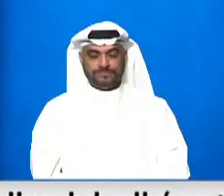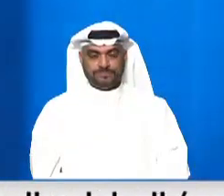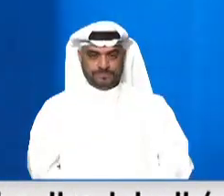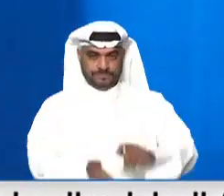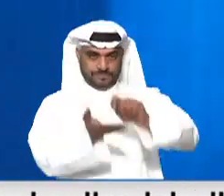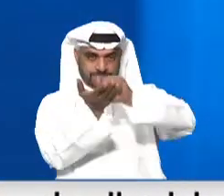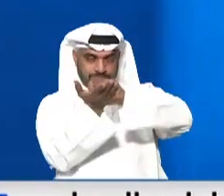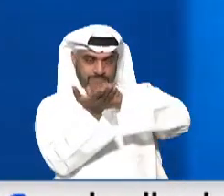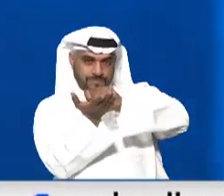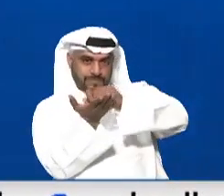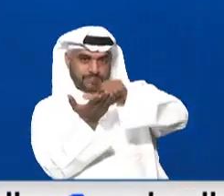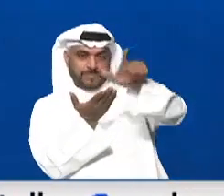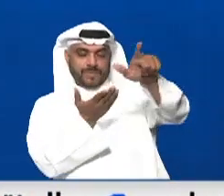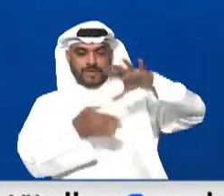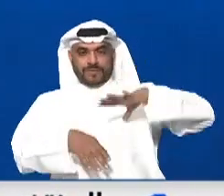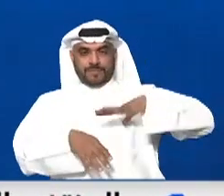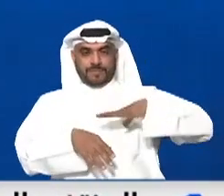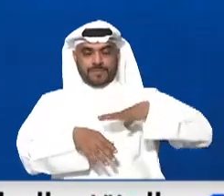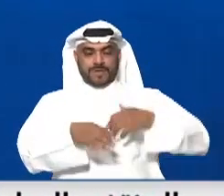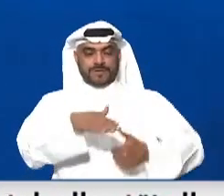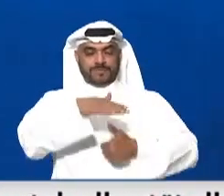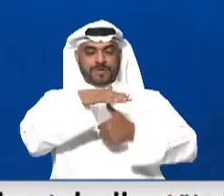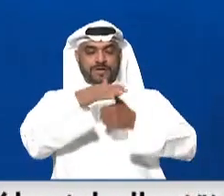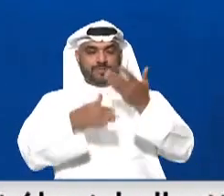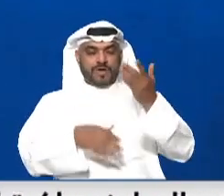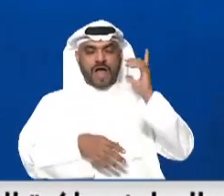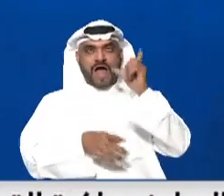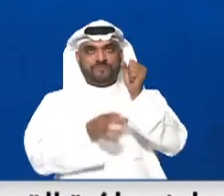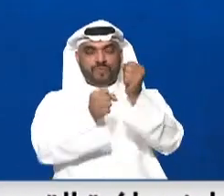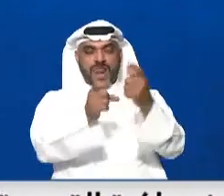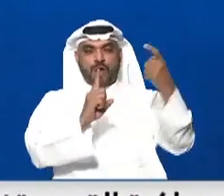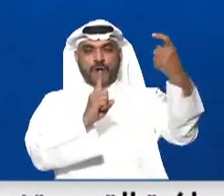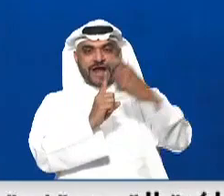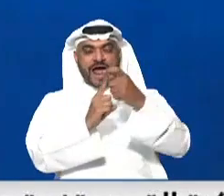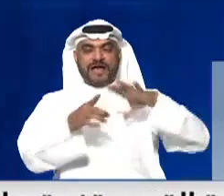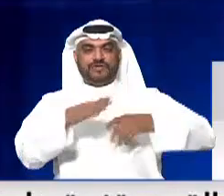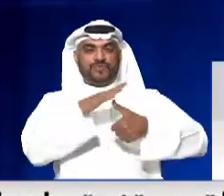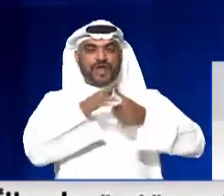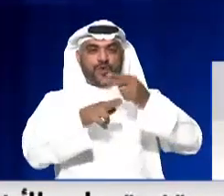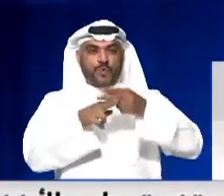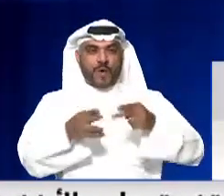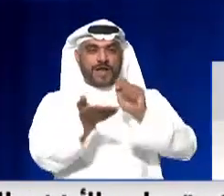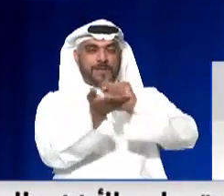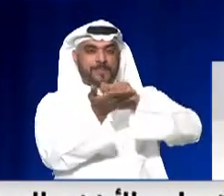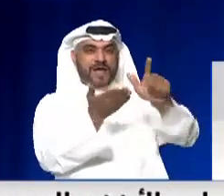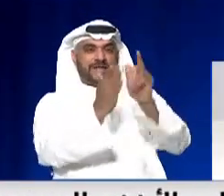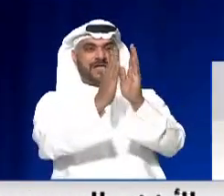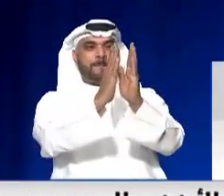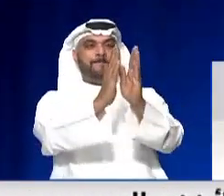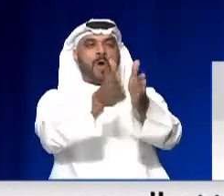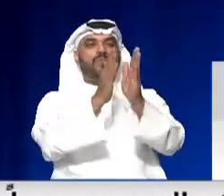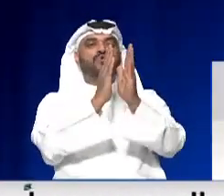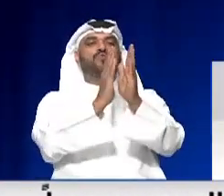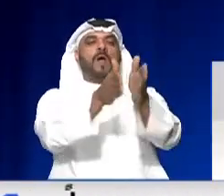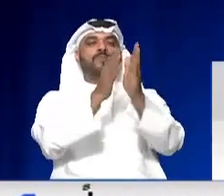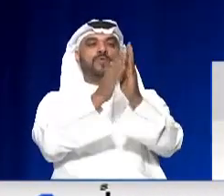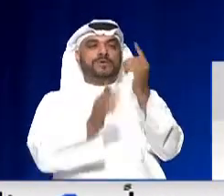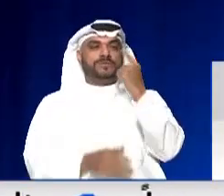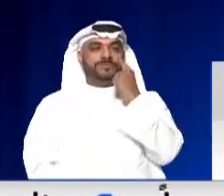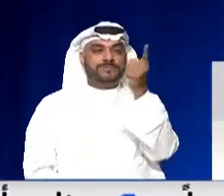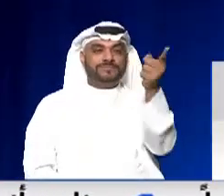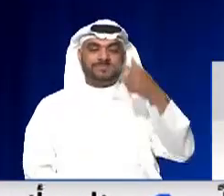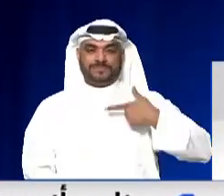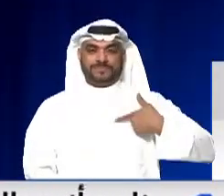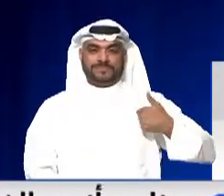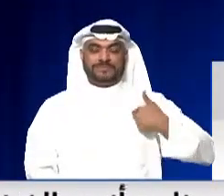بعث حضرة صاحب السمو أمير البلاد شيخ نواف الأحمد الجابر الصباح حفظه الله ورعاه ببرقية تهنئة إلى سمو الشيخ طحنون